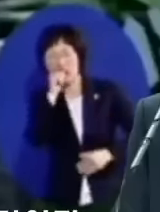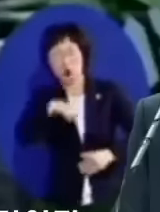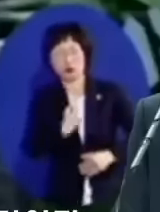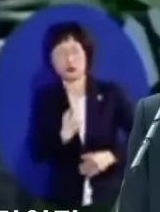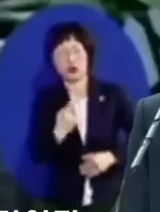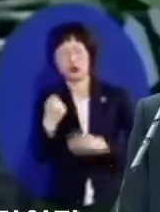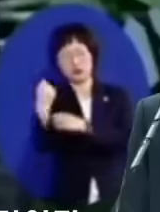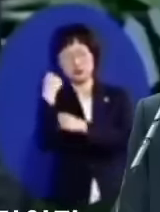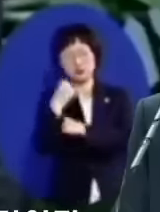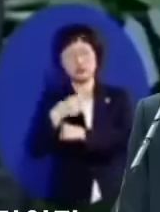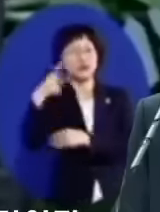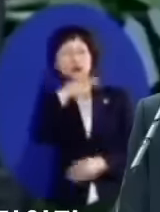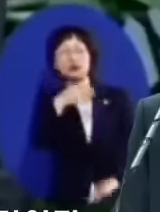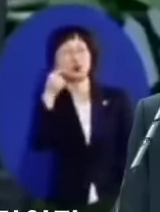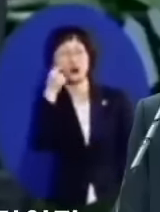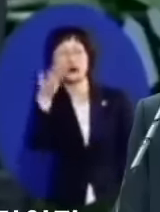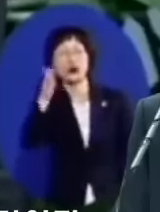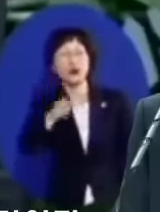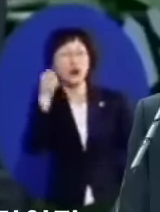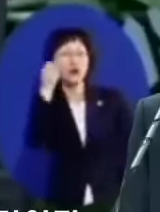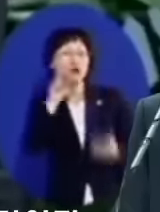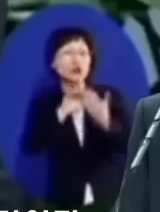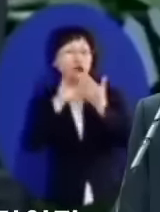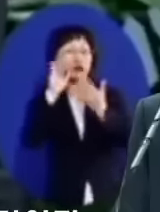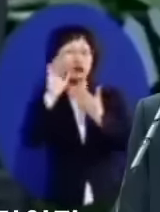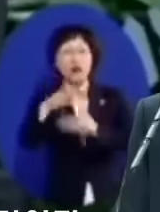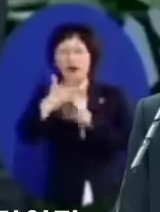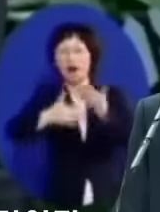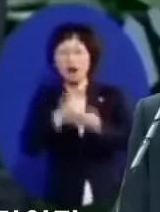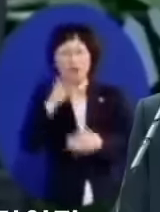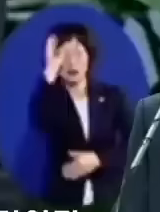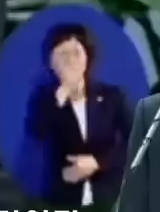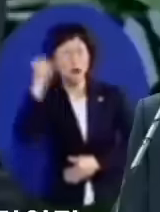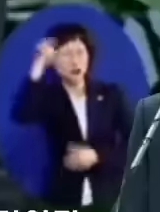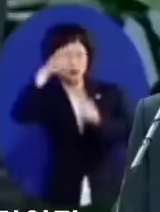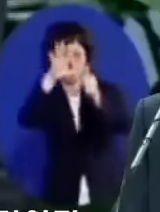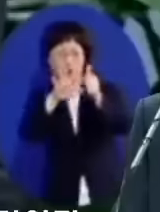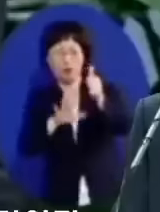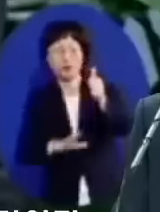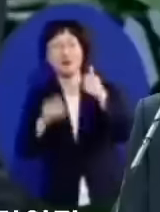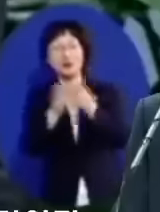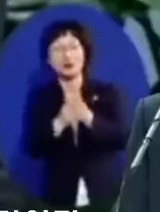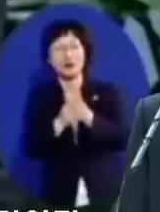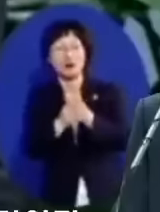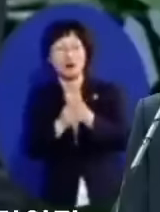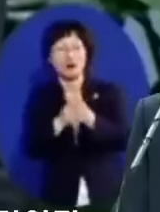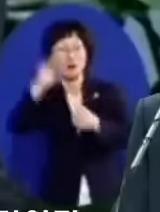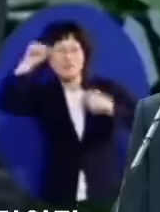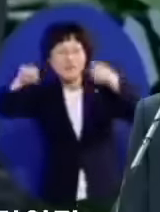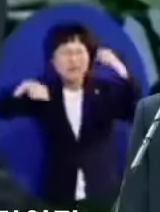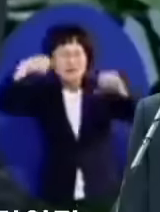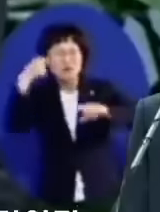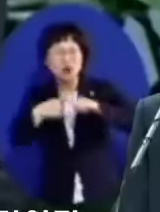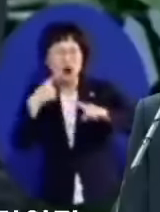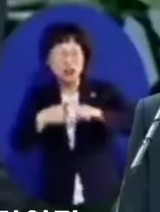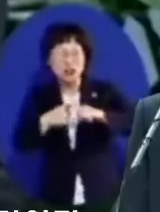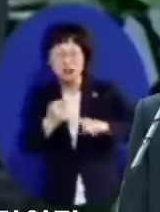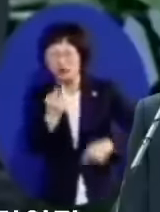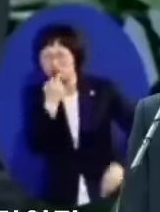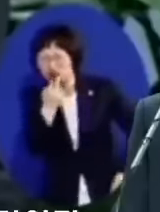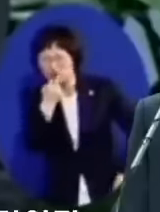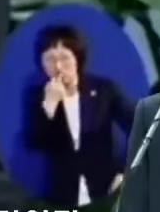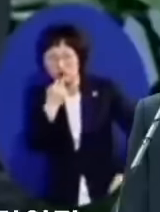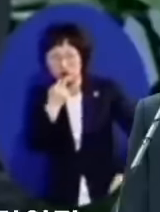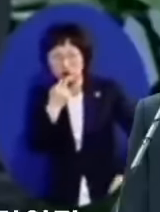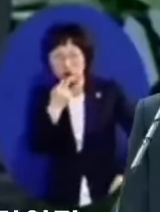없어요. 그런데 석 달 이후에 하나님 성령이 역사하니까 아주 짐승처럼 울굴거리면서